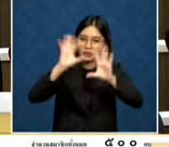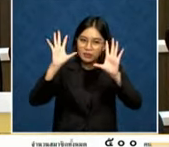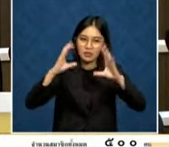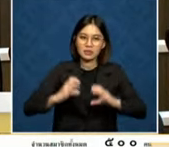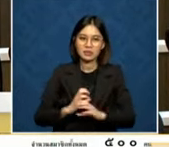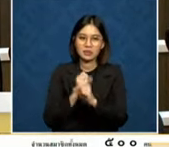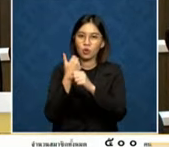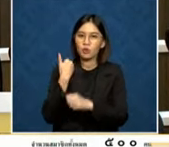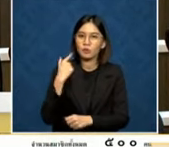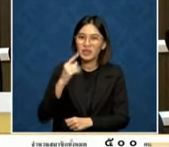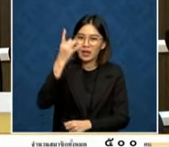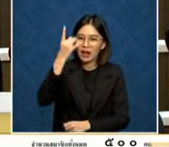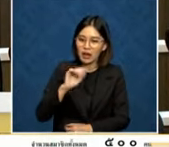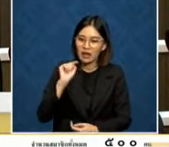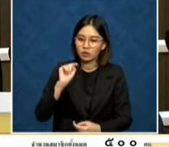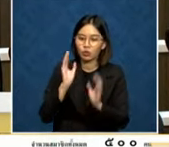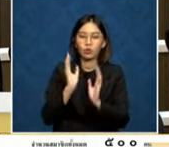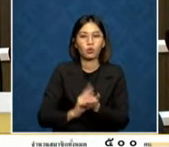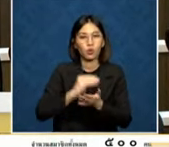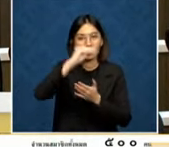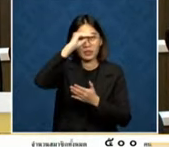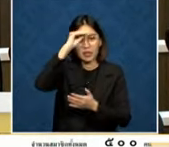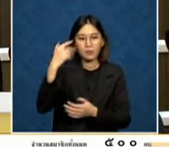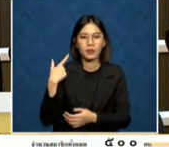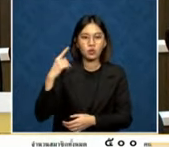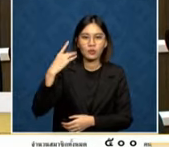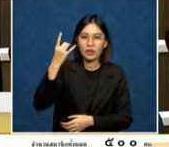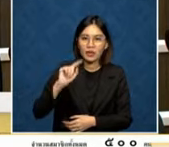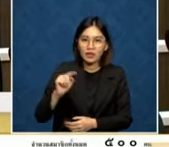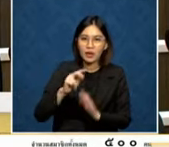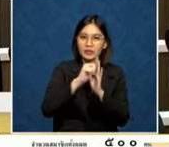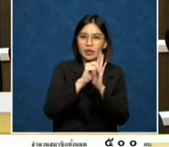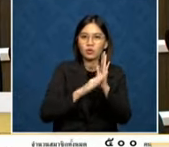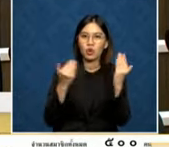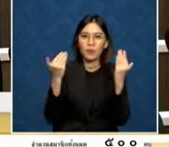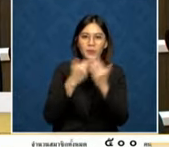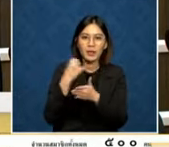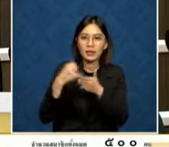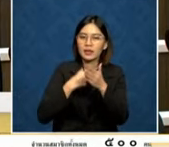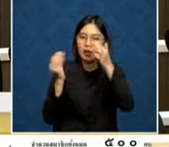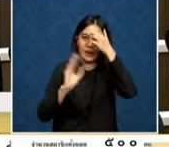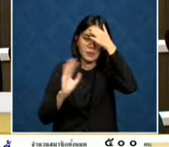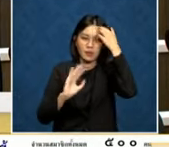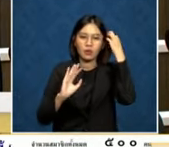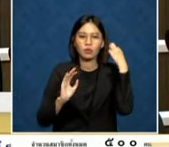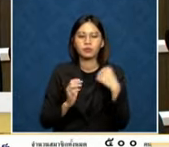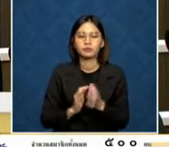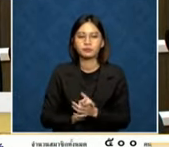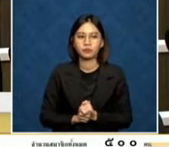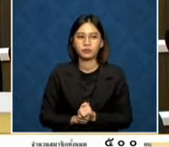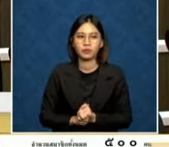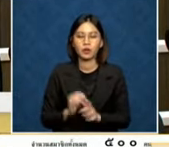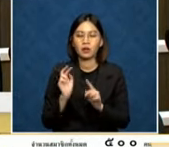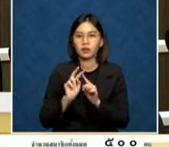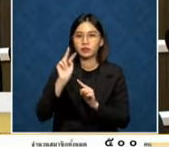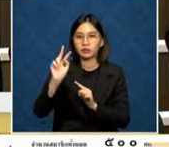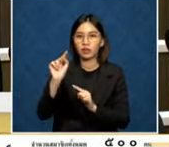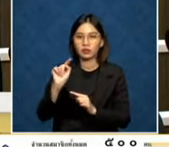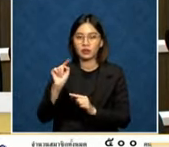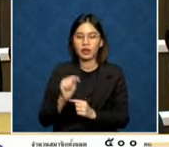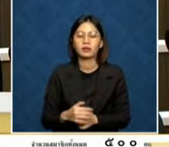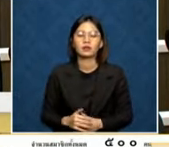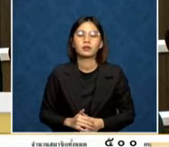ว่าจะให้เกิดอะไรกับผู้เรียนนโยบายไม่เปลี่ยนแปลงง่ายเหมือนในปัจจุบัน 2